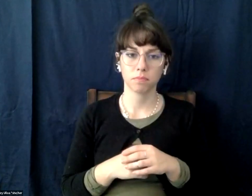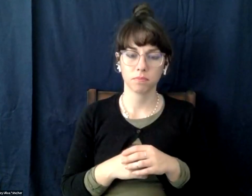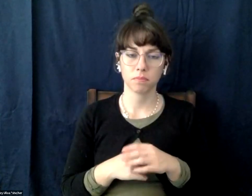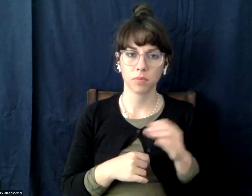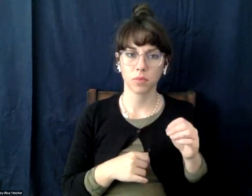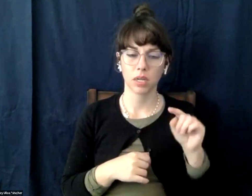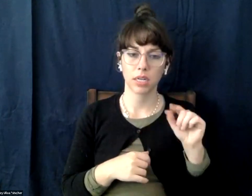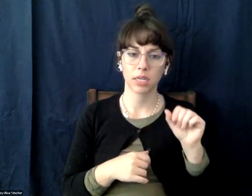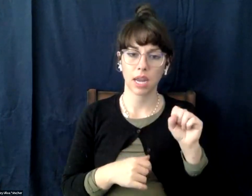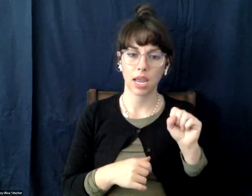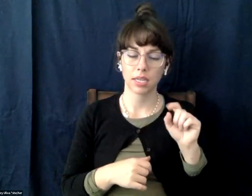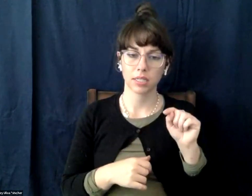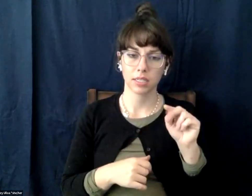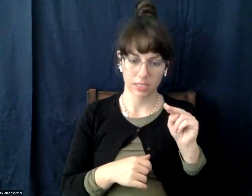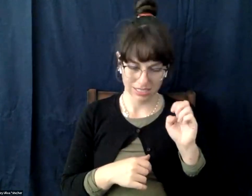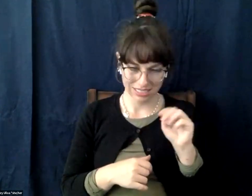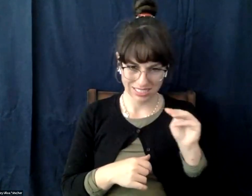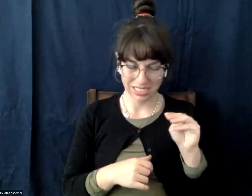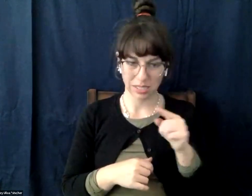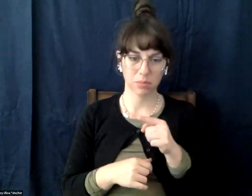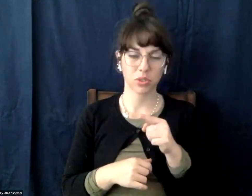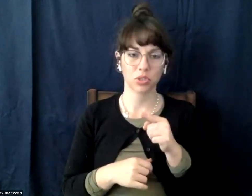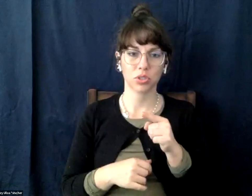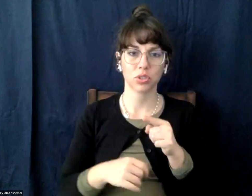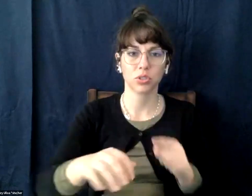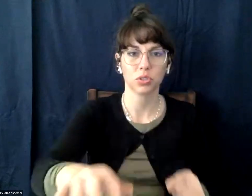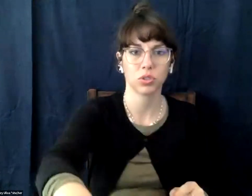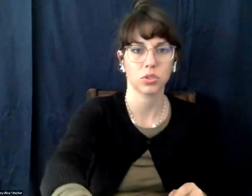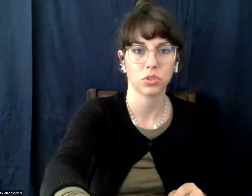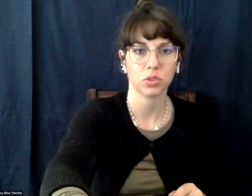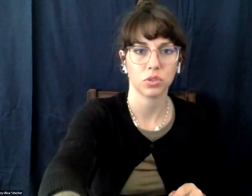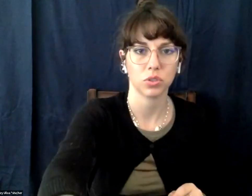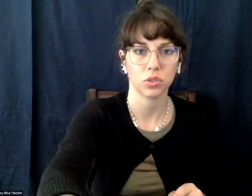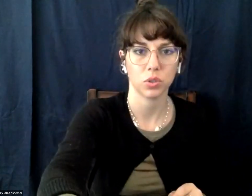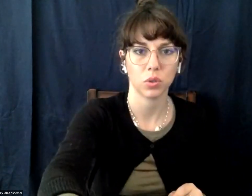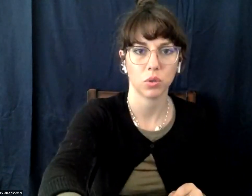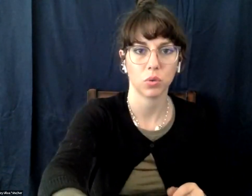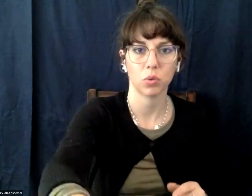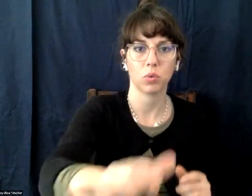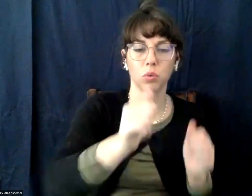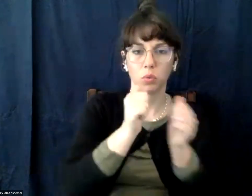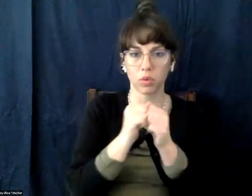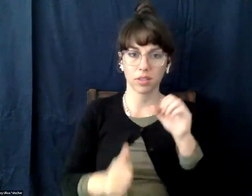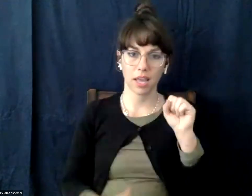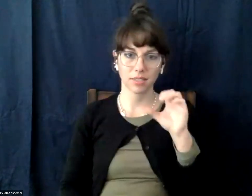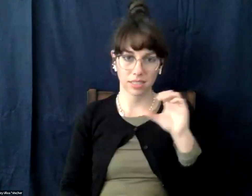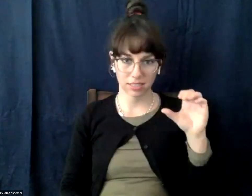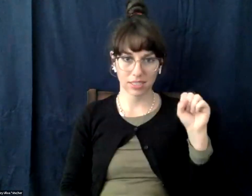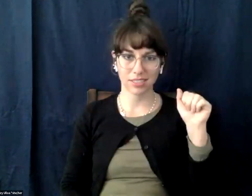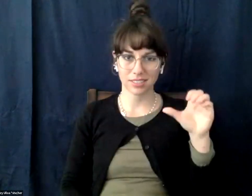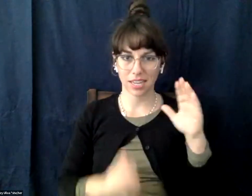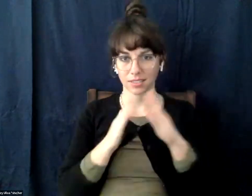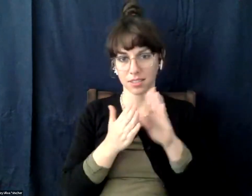And thank to so much a part the Q a We really